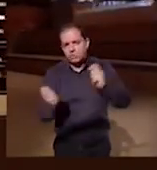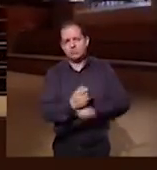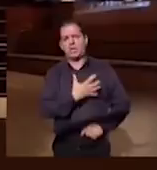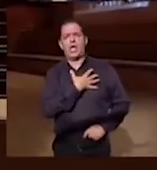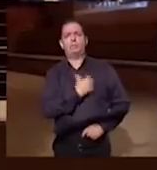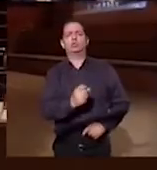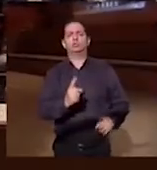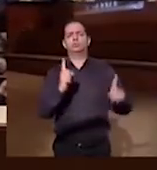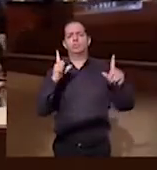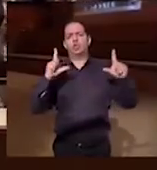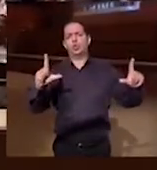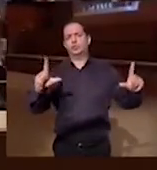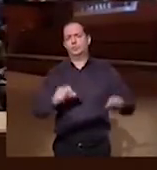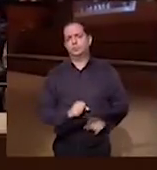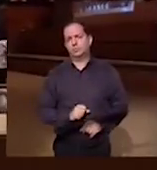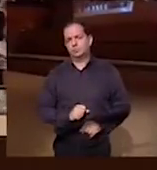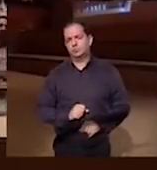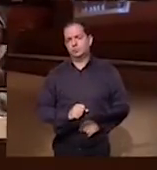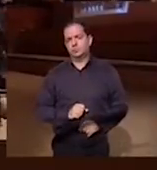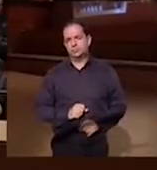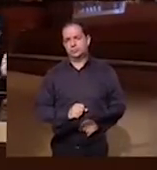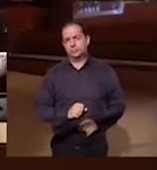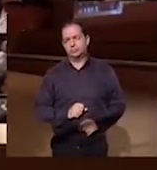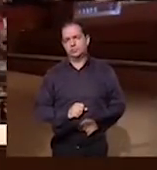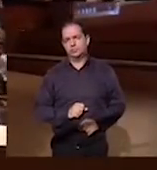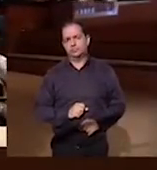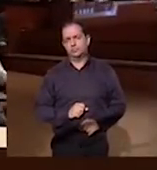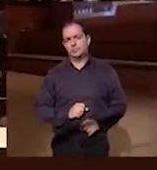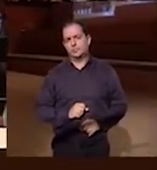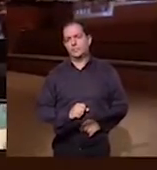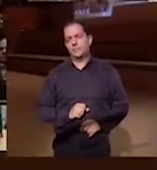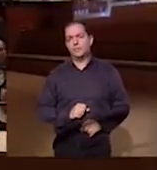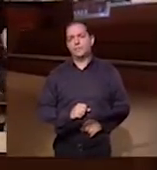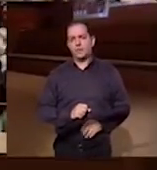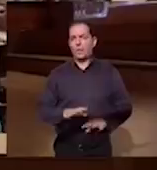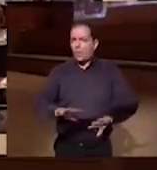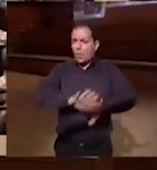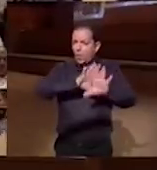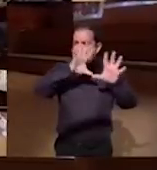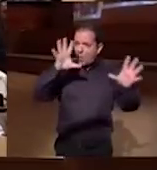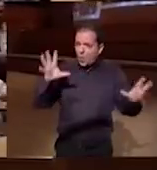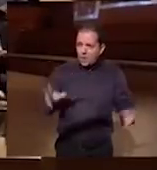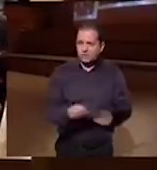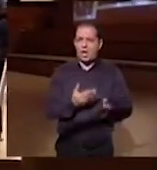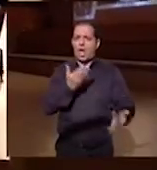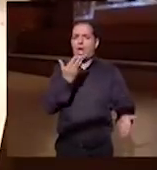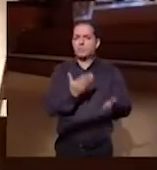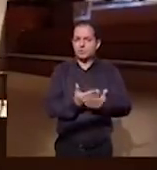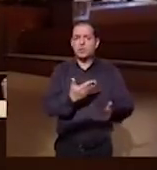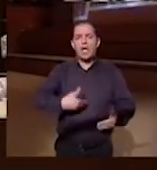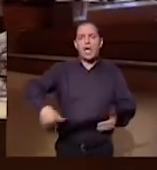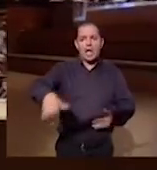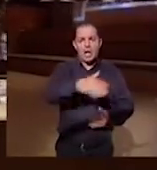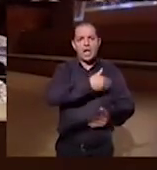δεδομένα αυτά θα αποτελέσουν και το διαβατήριό μας, αν θέλετε, στην προσπάθεια